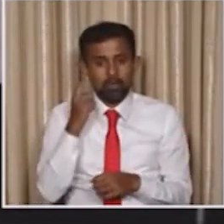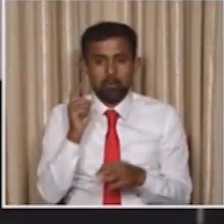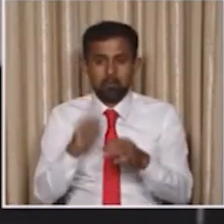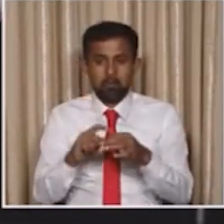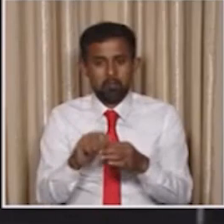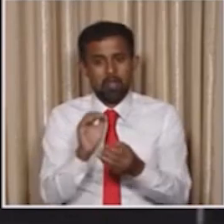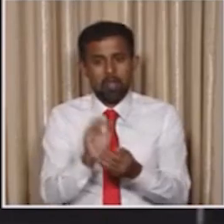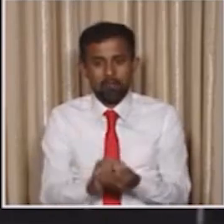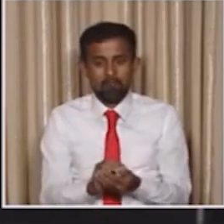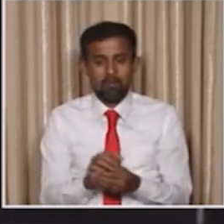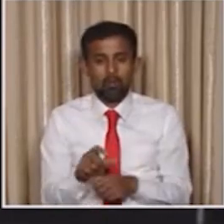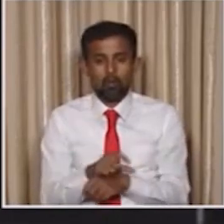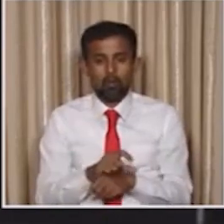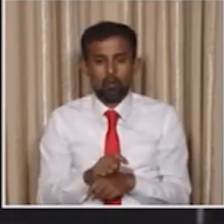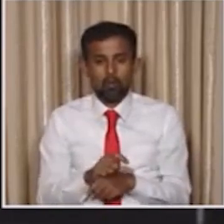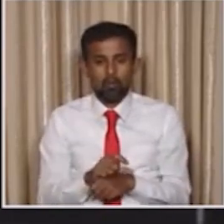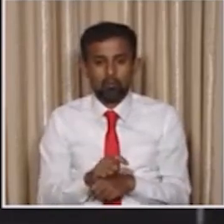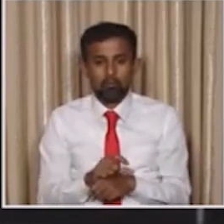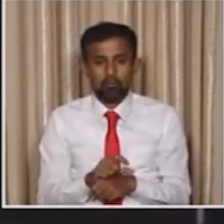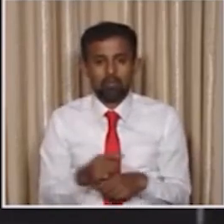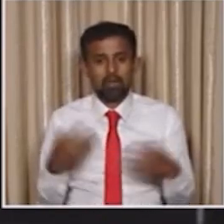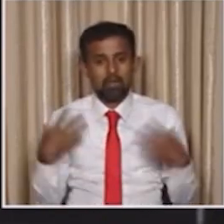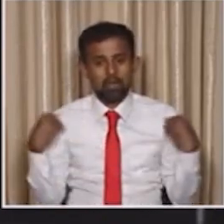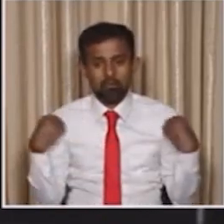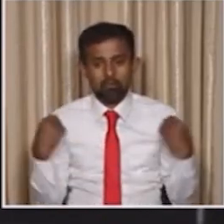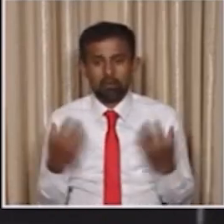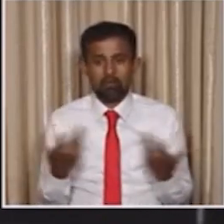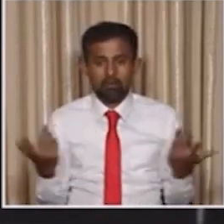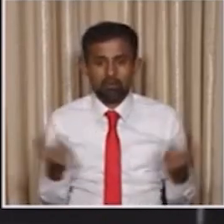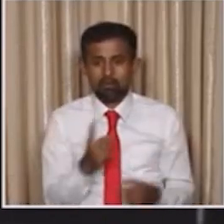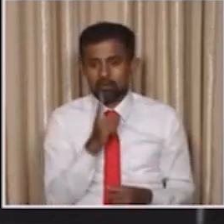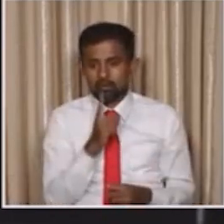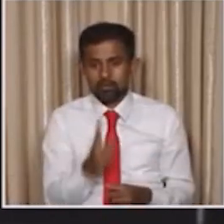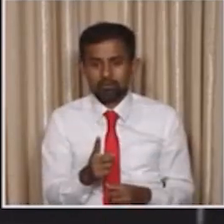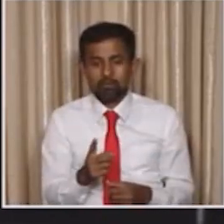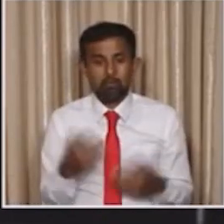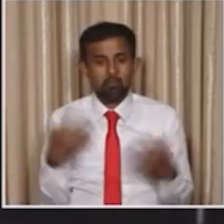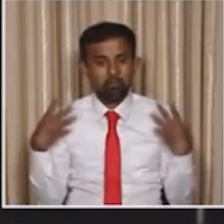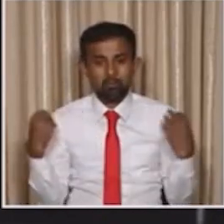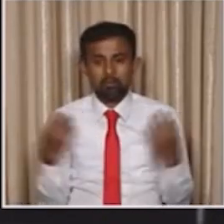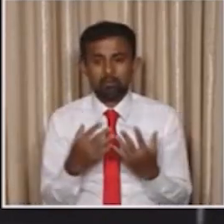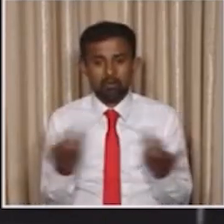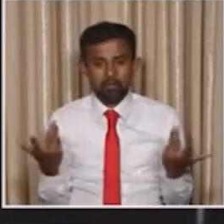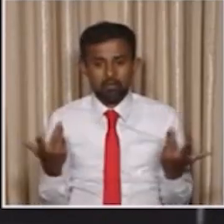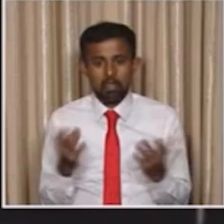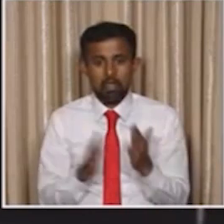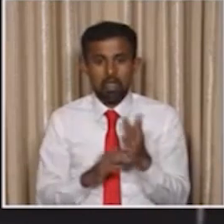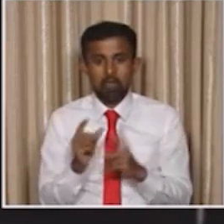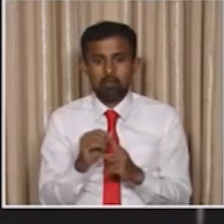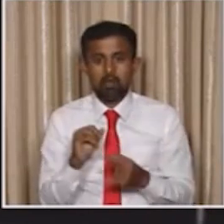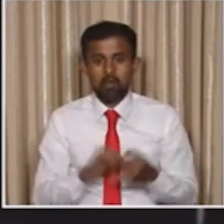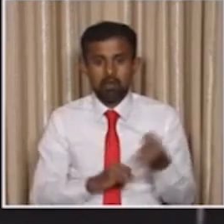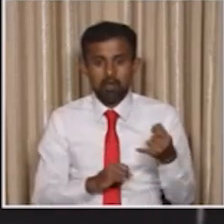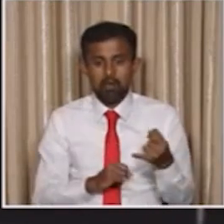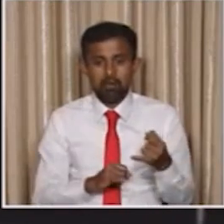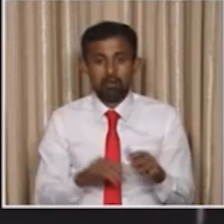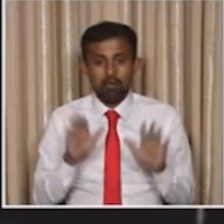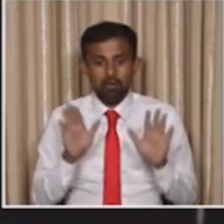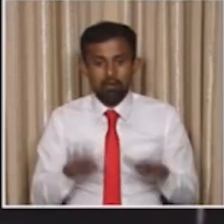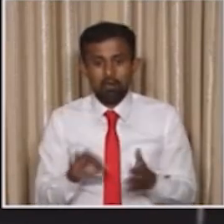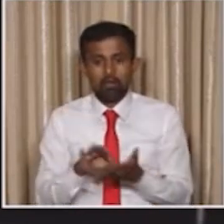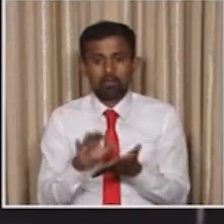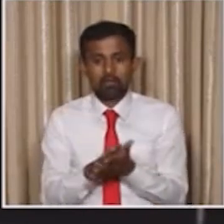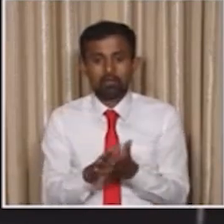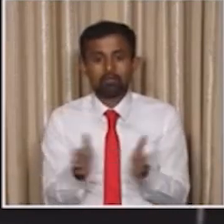තිබෙනවා කොමිෂන් සභාවට එක පැත්තකින් පාසු ගන්න නැහැ කියයි. පාසු ගන්න නැත්නම් අමාත්‍යාංශයේ ලේකම්වරයාගේ අවසන් තීරණය